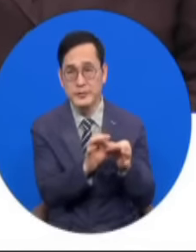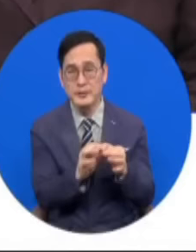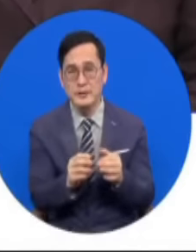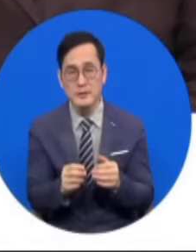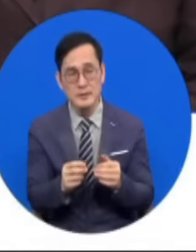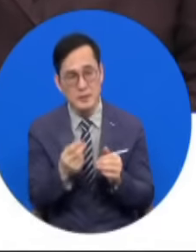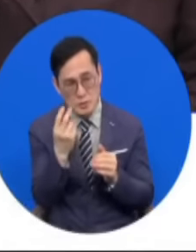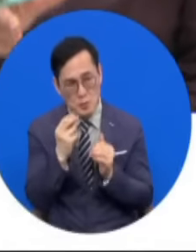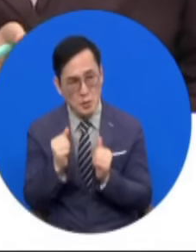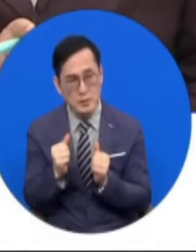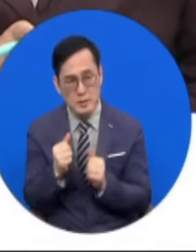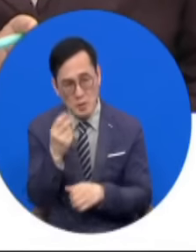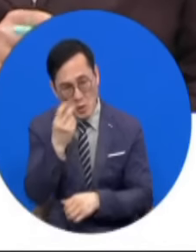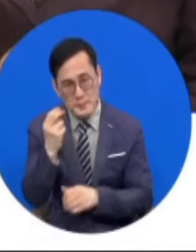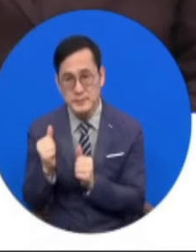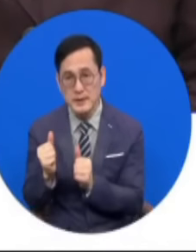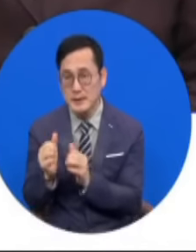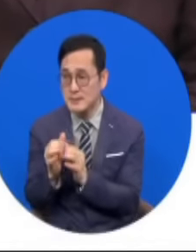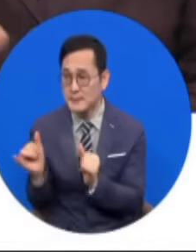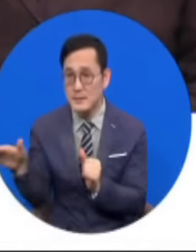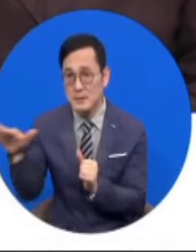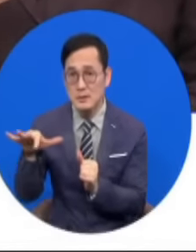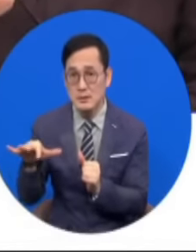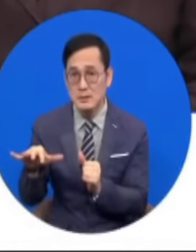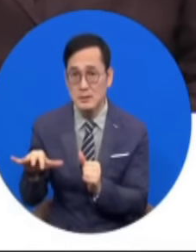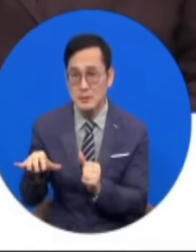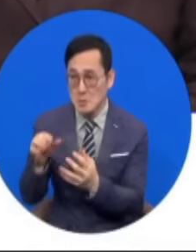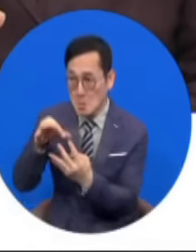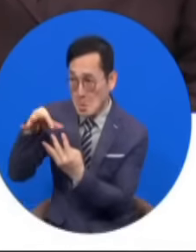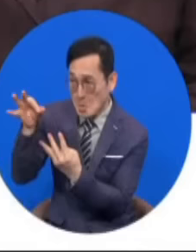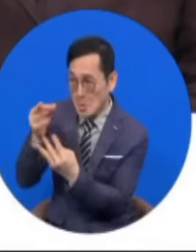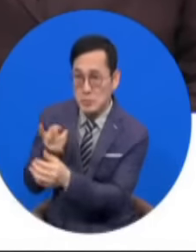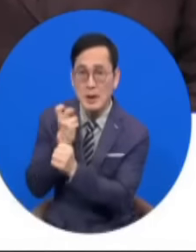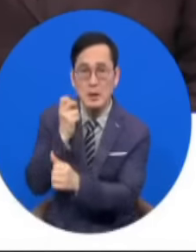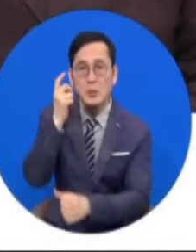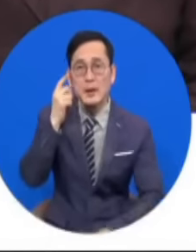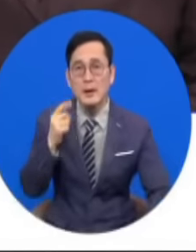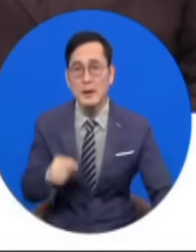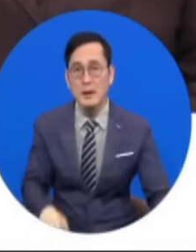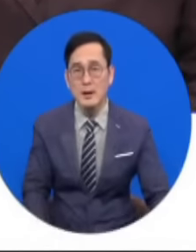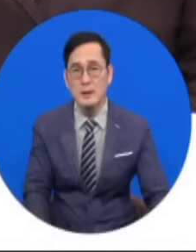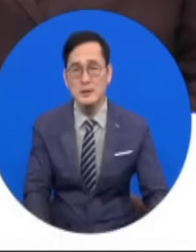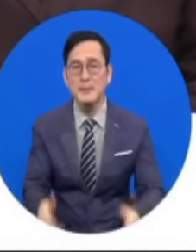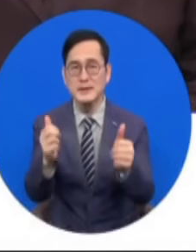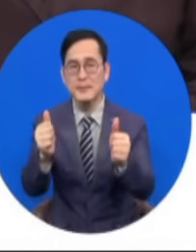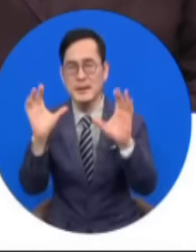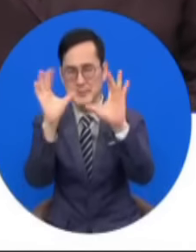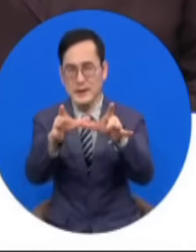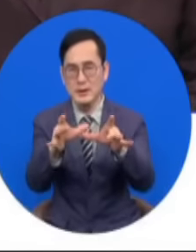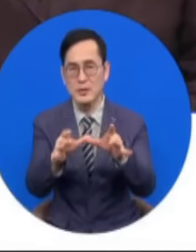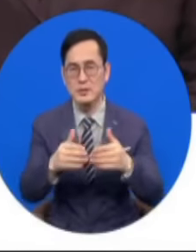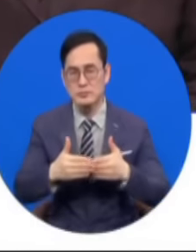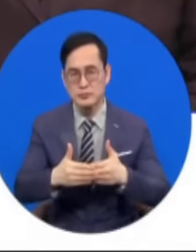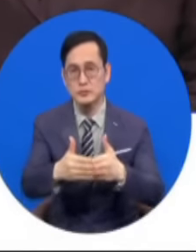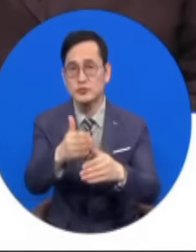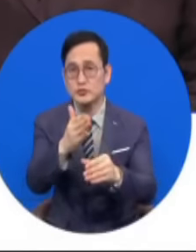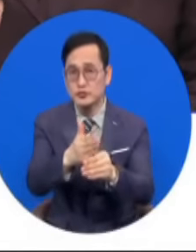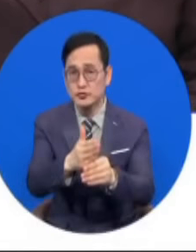검사들이 또 왜 공교롭게 다 들어갔는가 왜 또 이미 사법적 판단이 다 끝나고 지금 이미 어